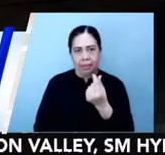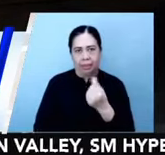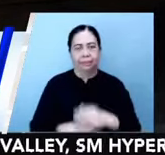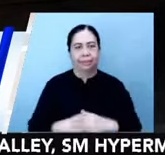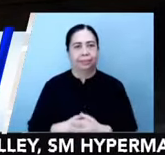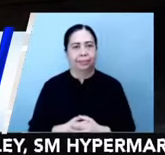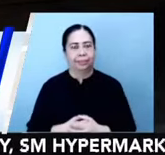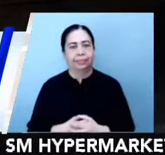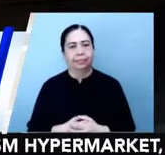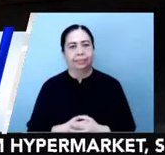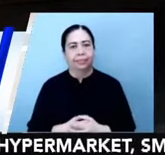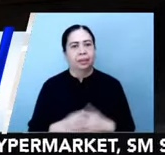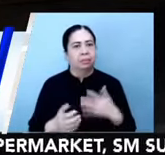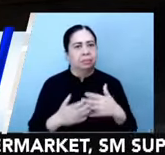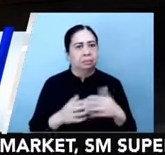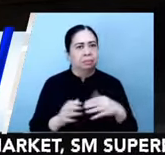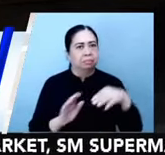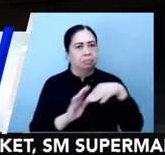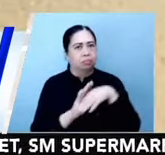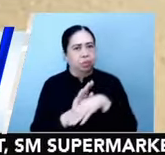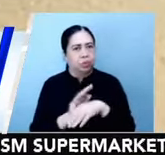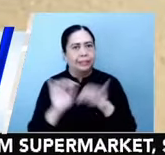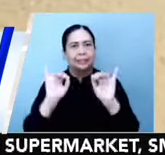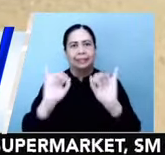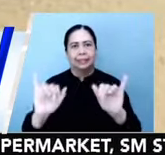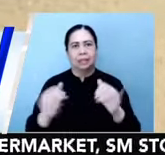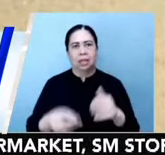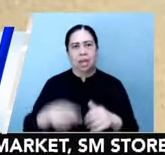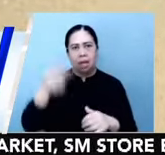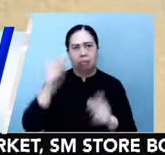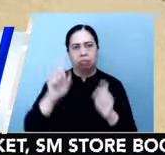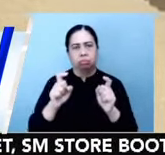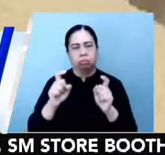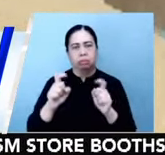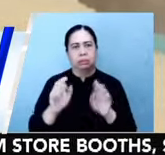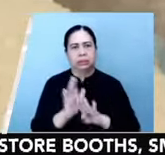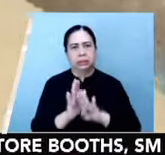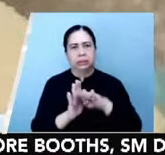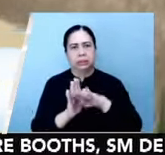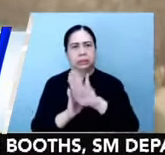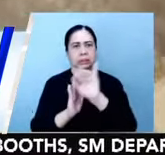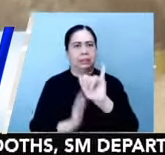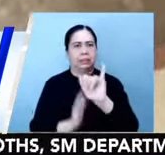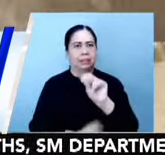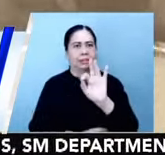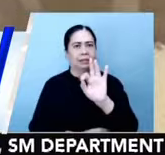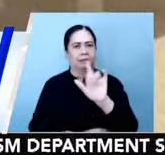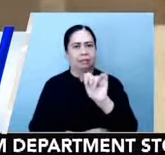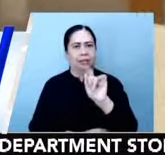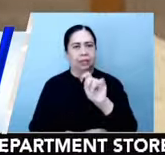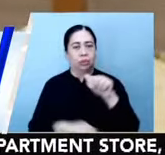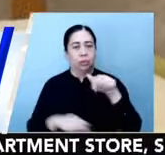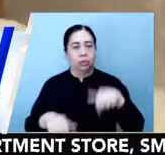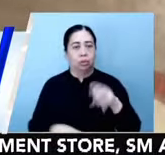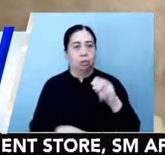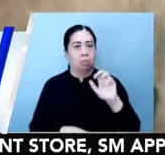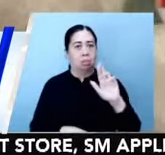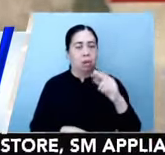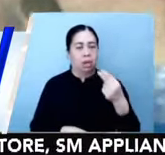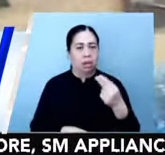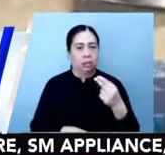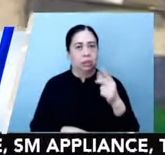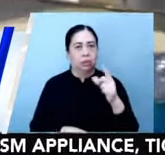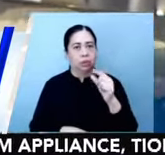ng presyo ng bigas na nanatiling mataas at mabilis ang inflation nito, ngayong March 2024, 24.4%